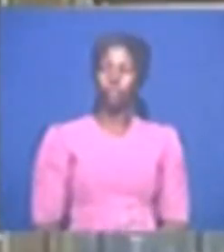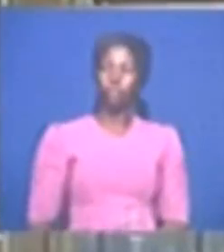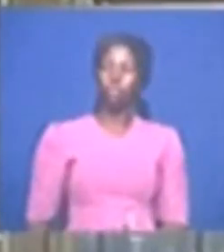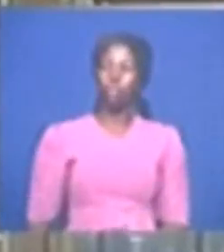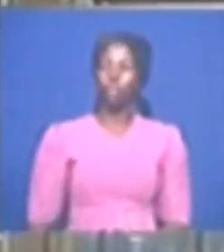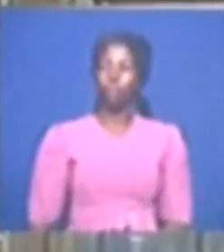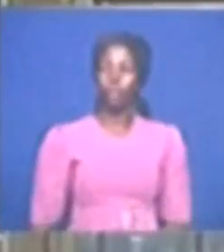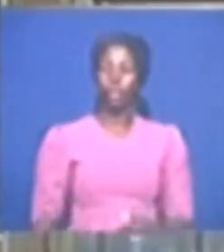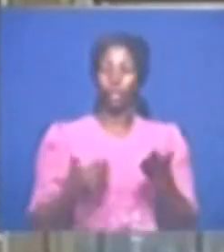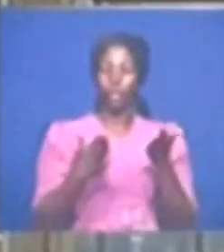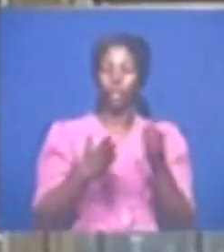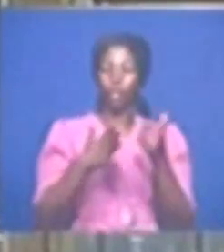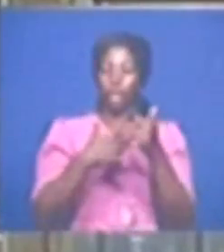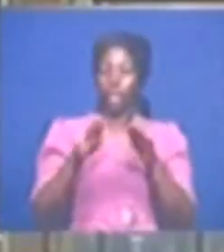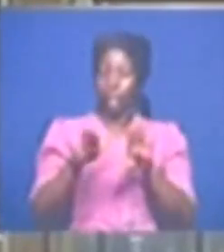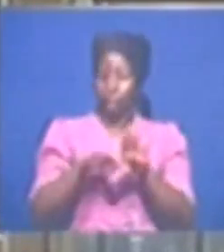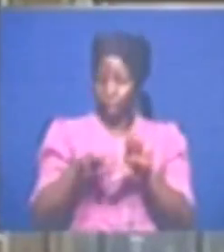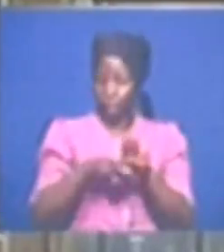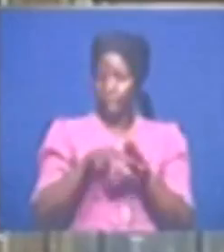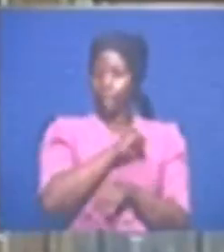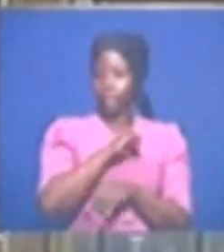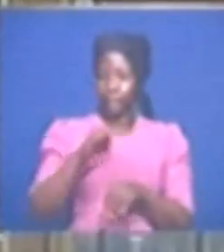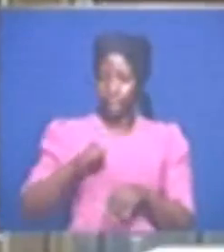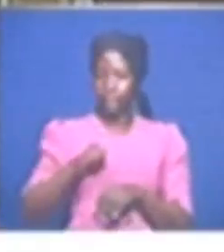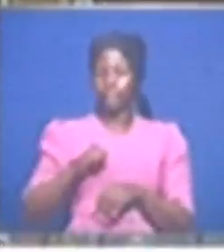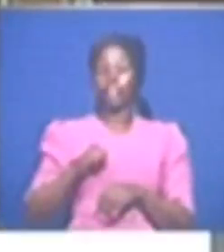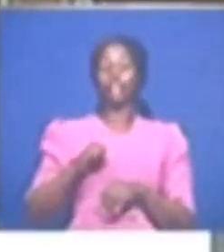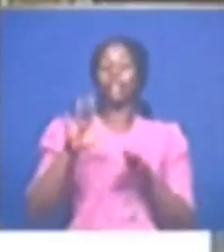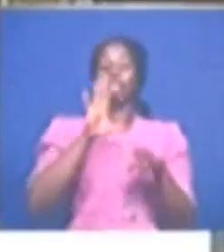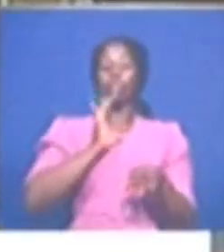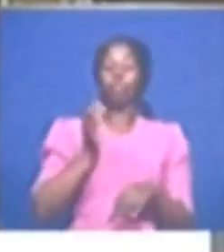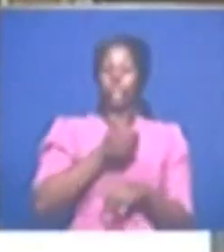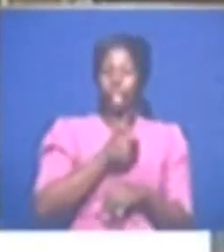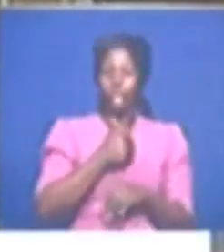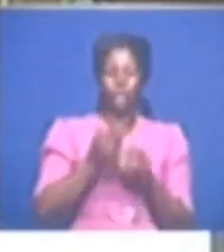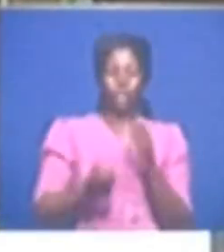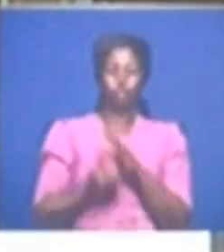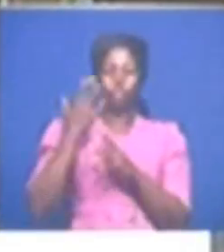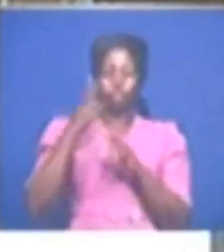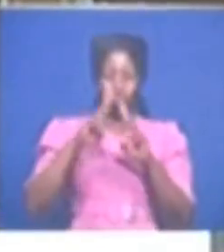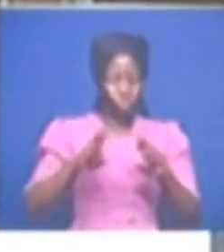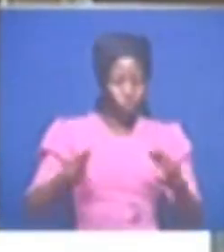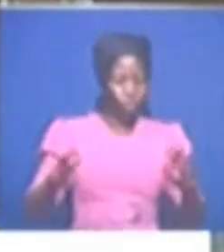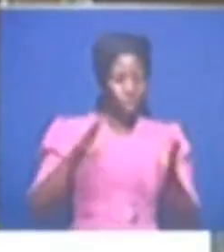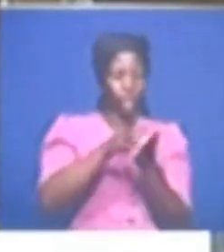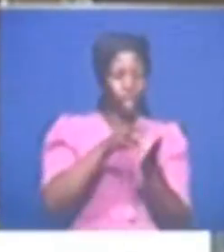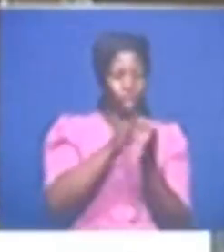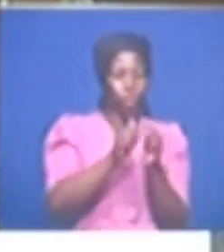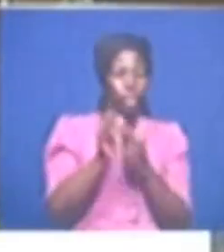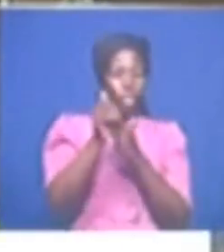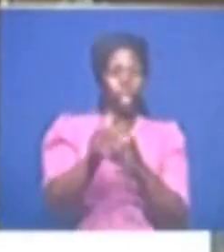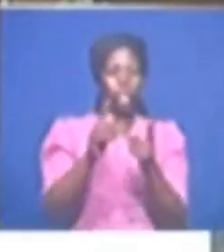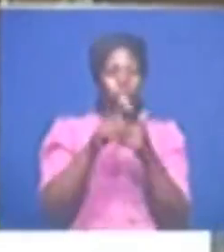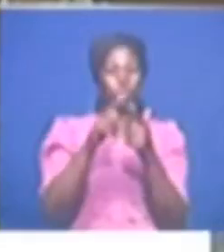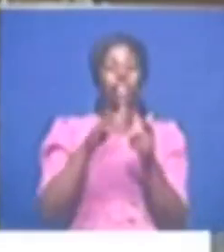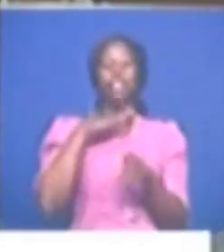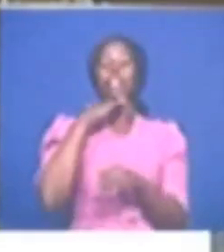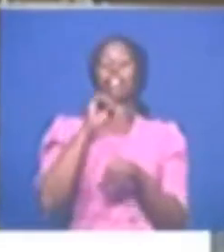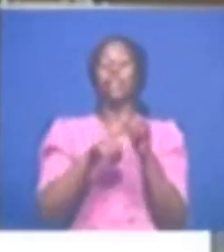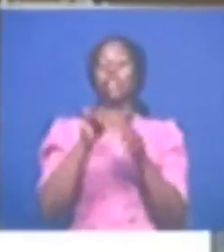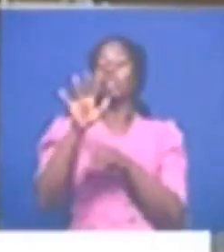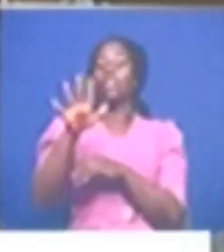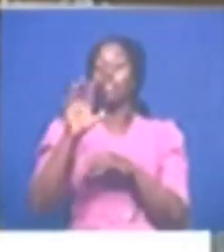And now a 9-member Senate ad hoc committee has been set up to probe the circumstances that led to the death of at least 50 people after